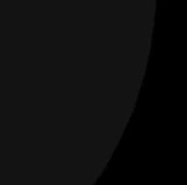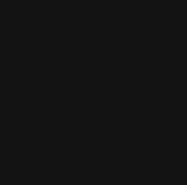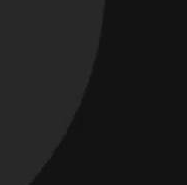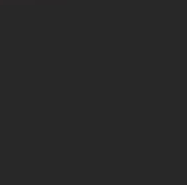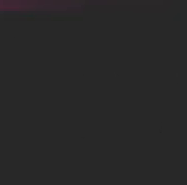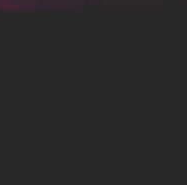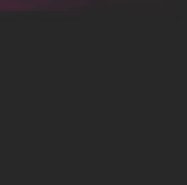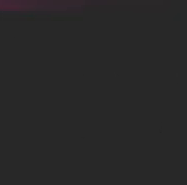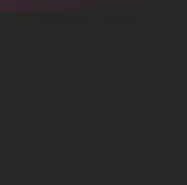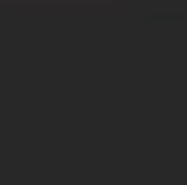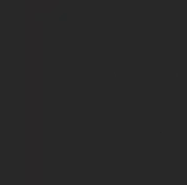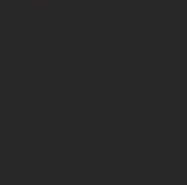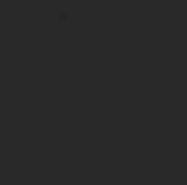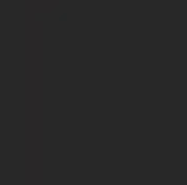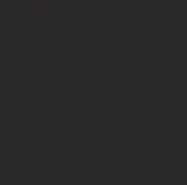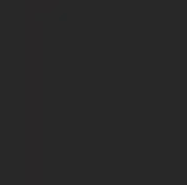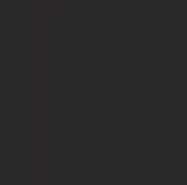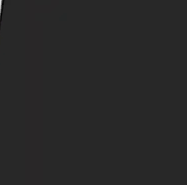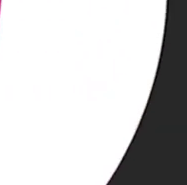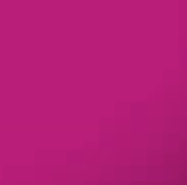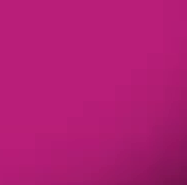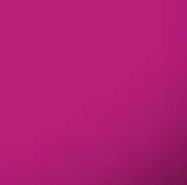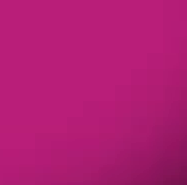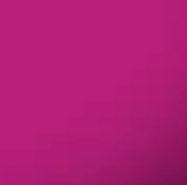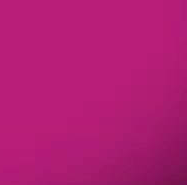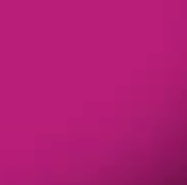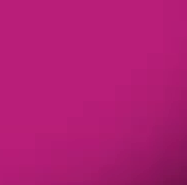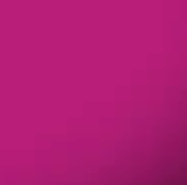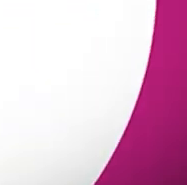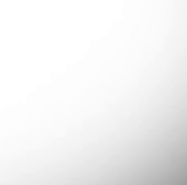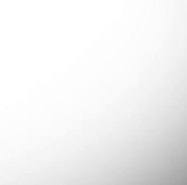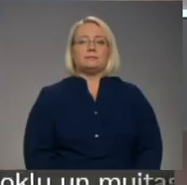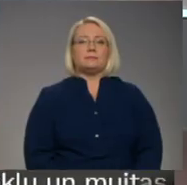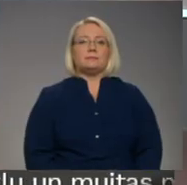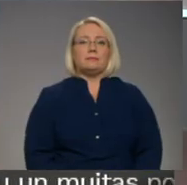Re! Viss ēters ir te!